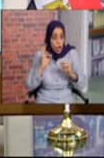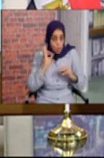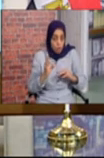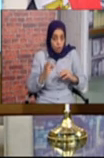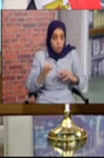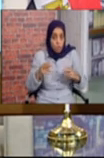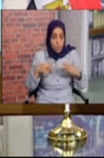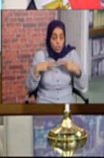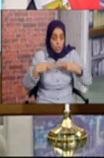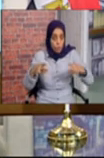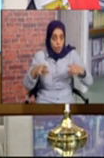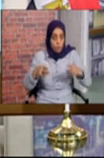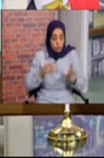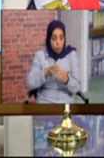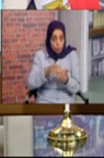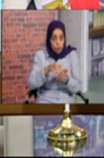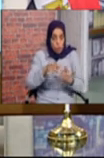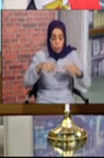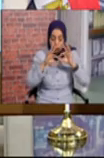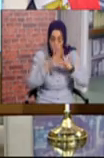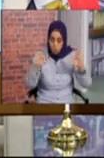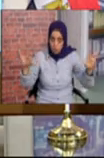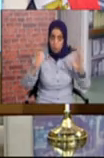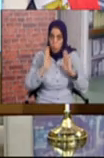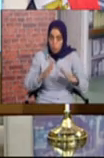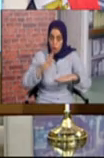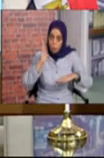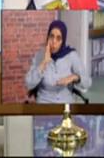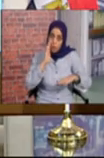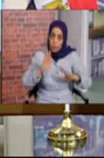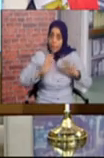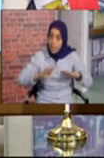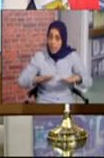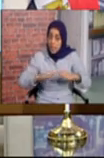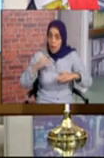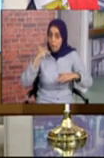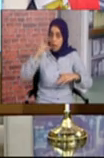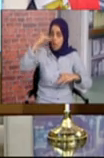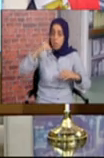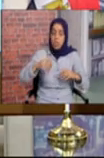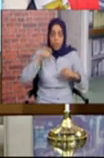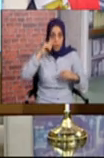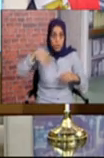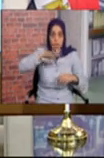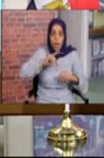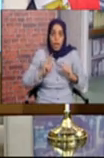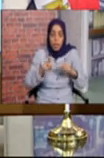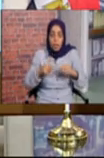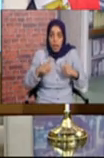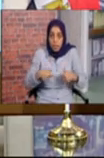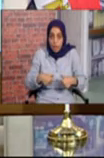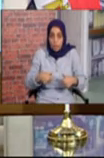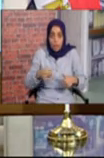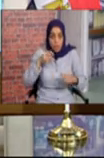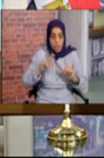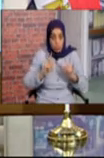يفتح مستقيم، طريق مستقيم متعلم فيه. فهو دي أساس بنية الإنسان. أنت عندك في